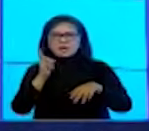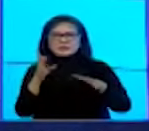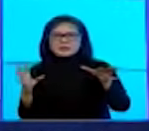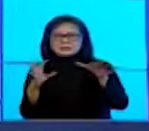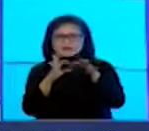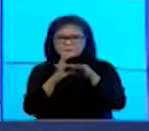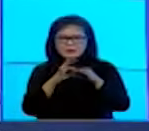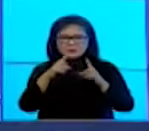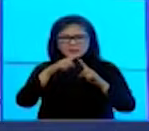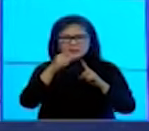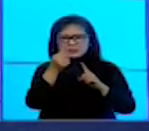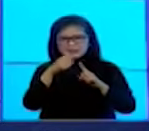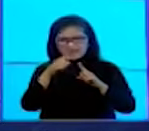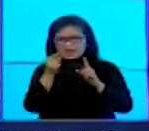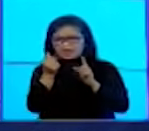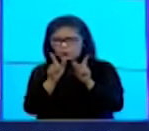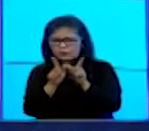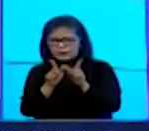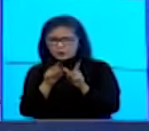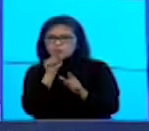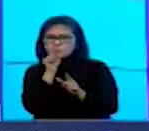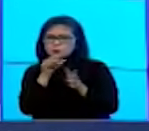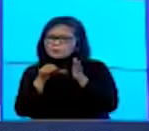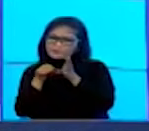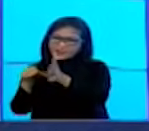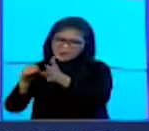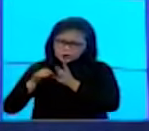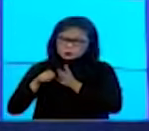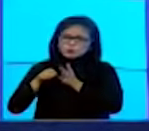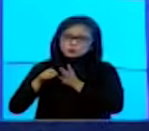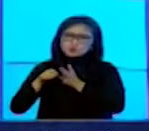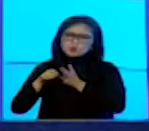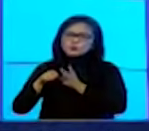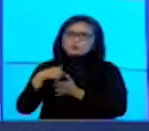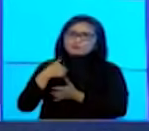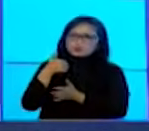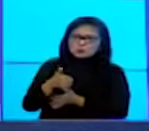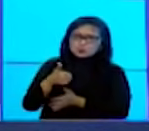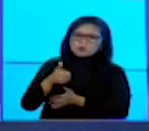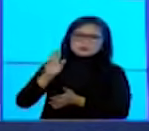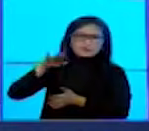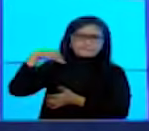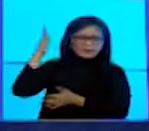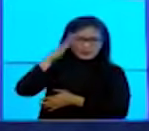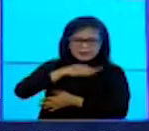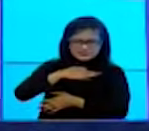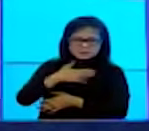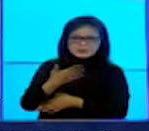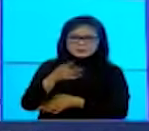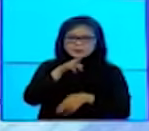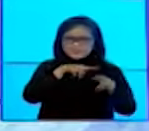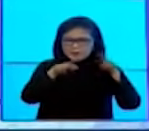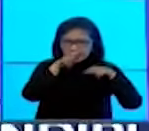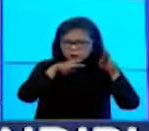RW untuk kita support. Baik nanti kebutuhan sehari-hari maupun pengawasan.